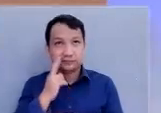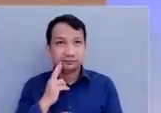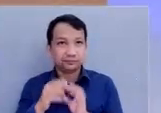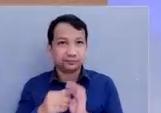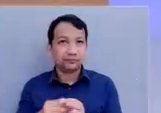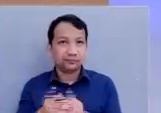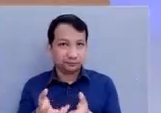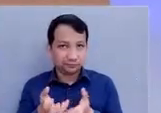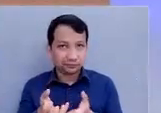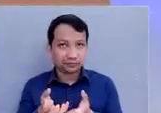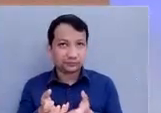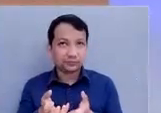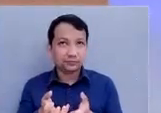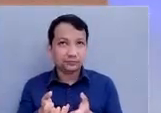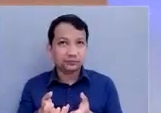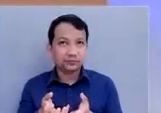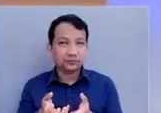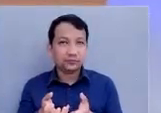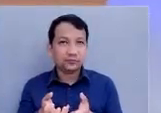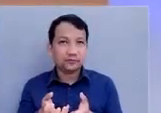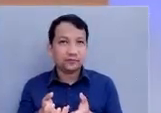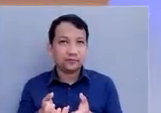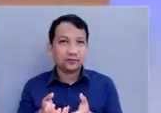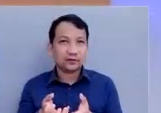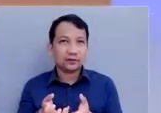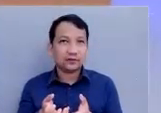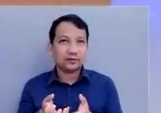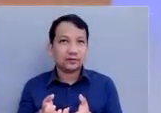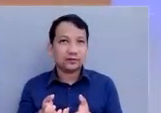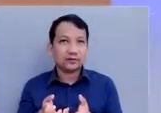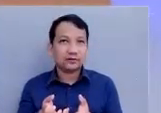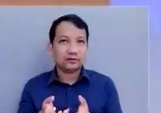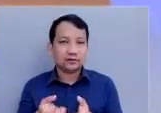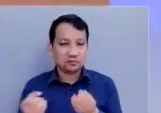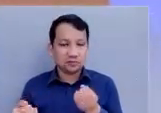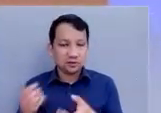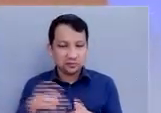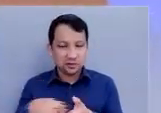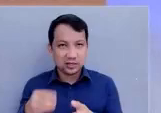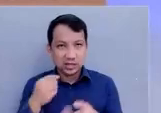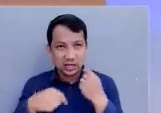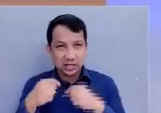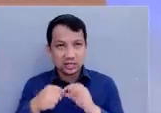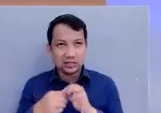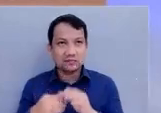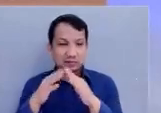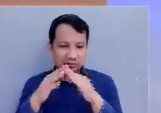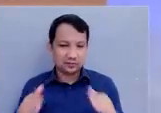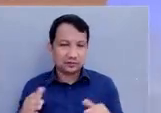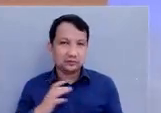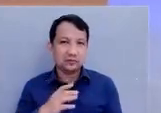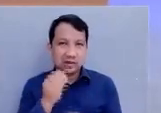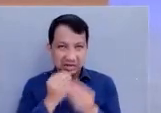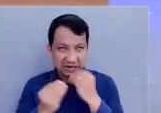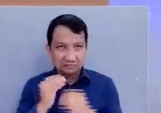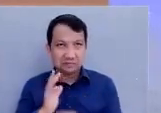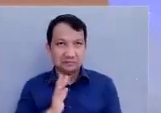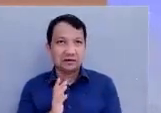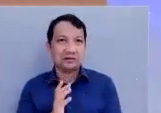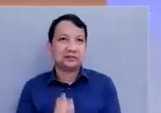E gusto mo yung yung parang comfort food yung dating na makakarami ka talaga para ka nasa bahay lang makar